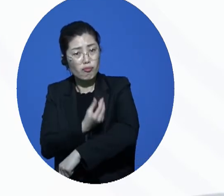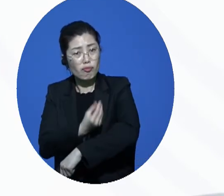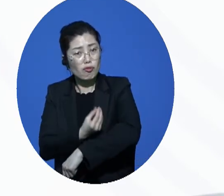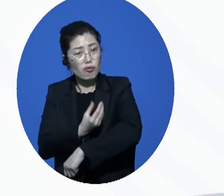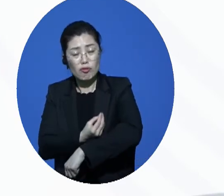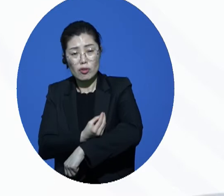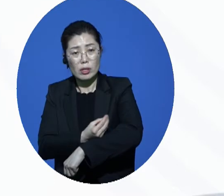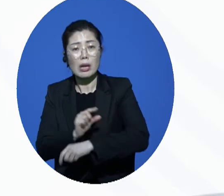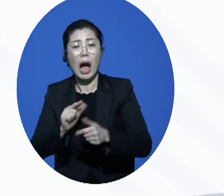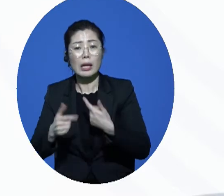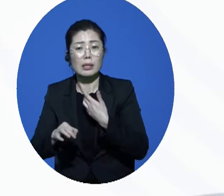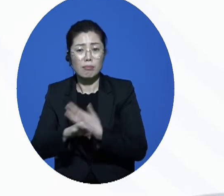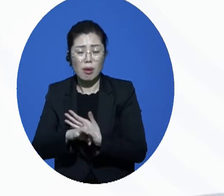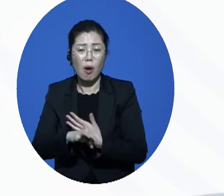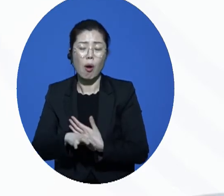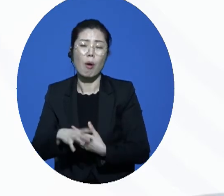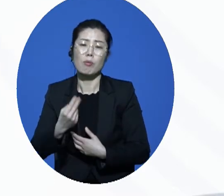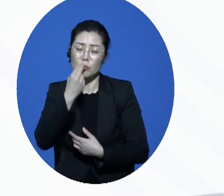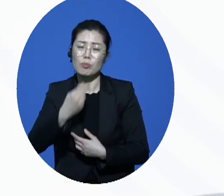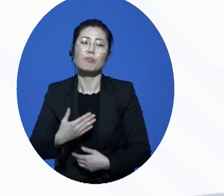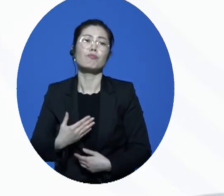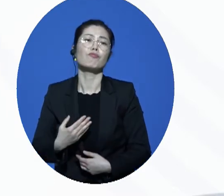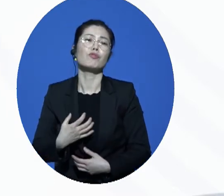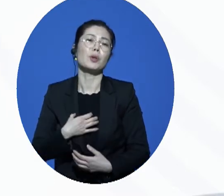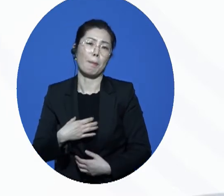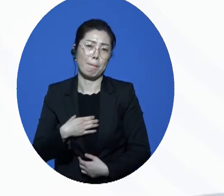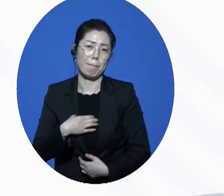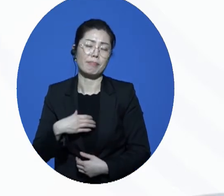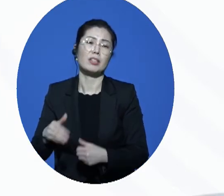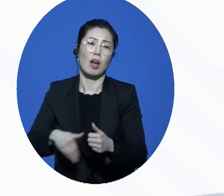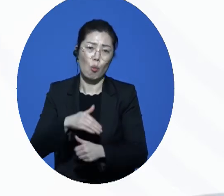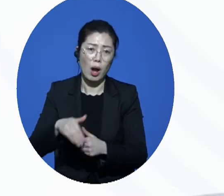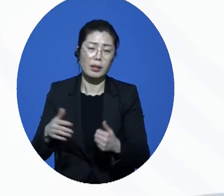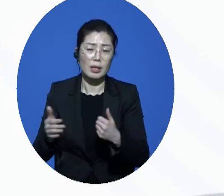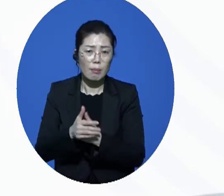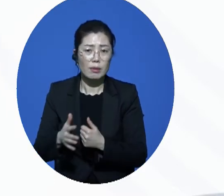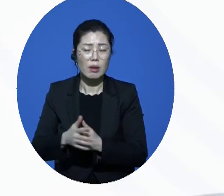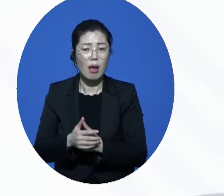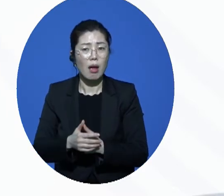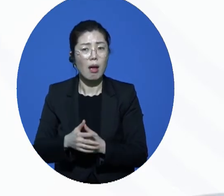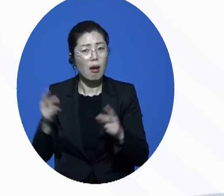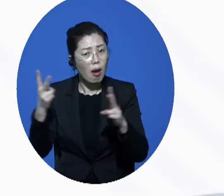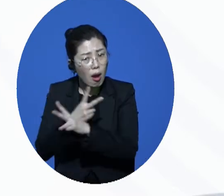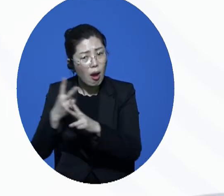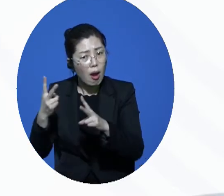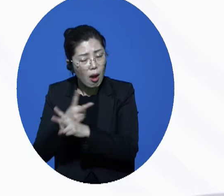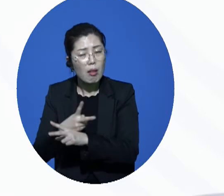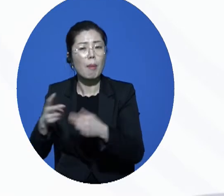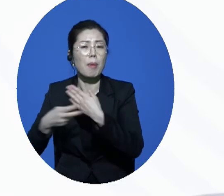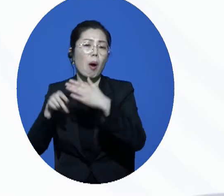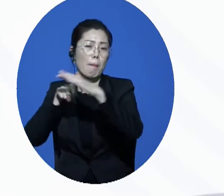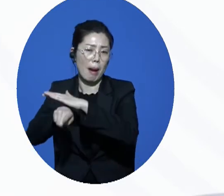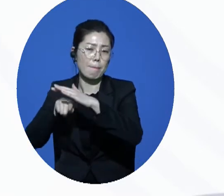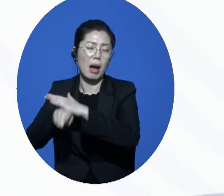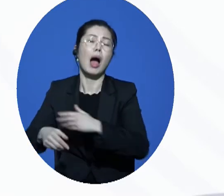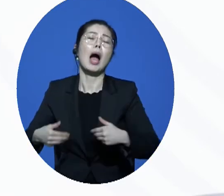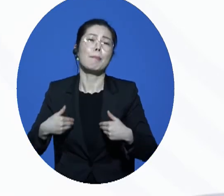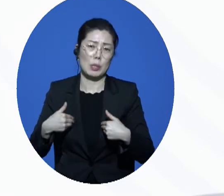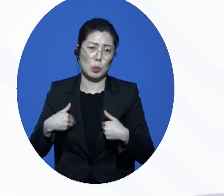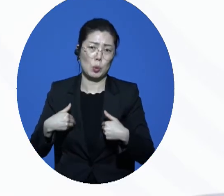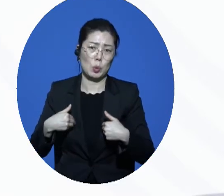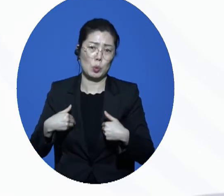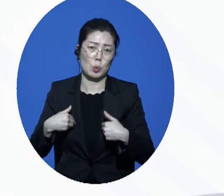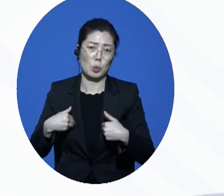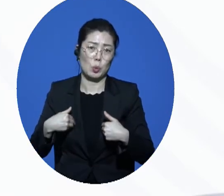때문에 격일로 신장투석을 받으러 가야만 했고, 장애인 콜택시는 이분이 자가격리 대상자라는